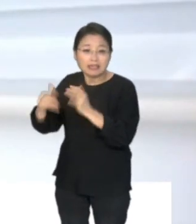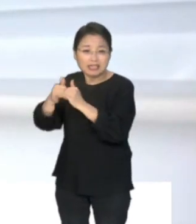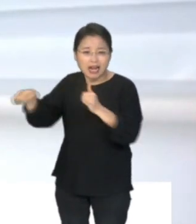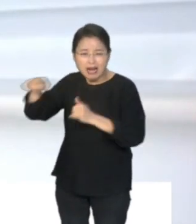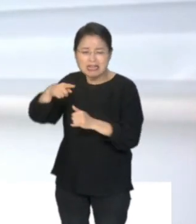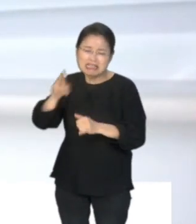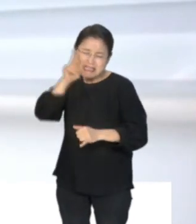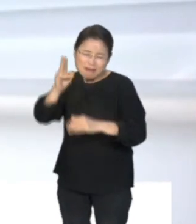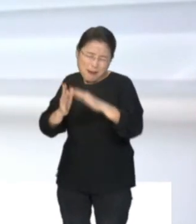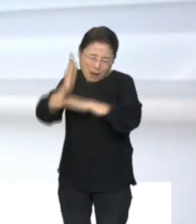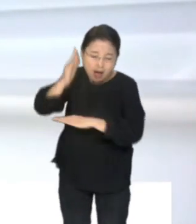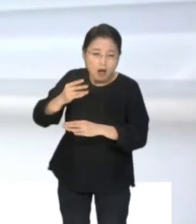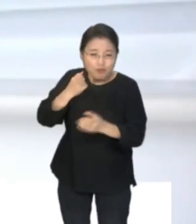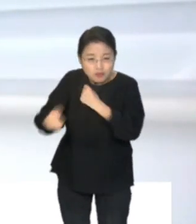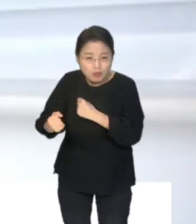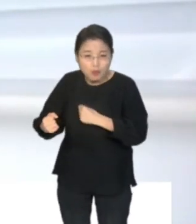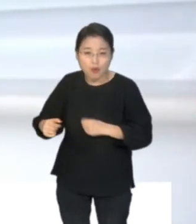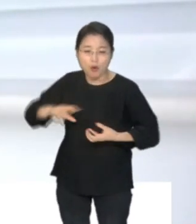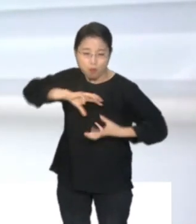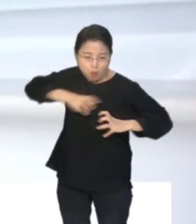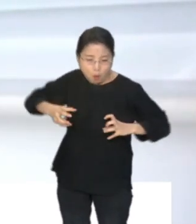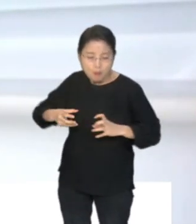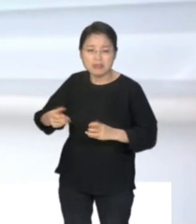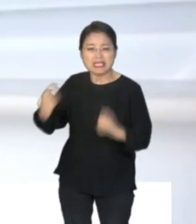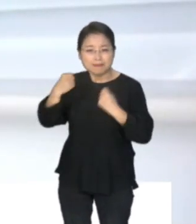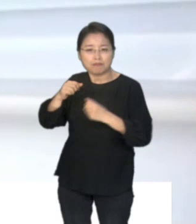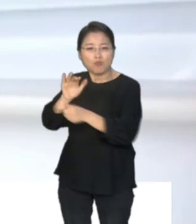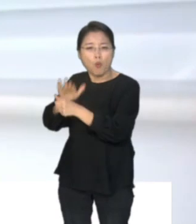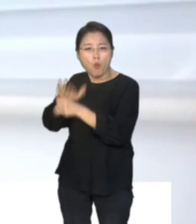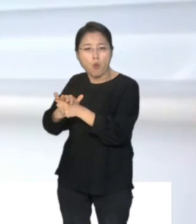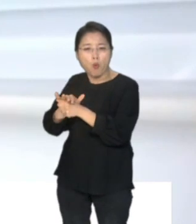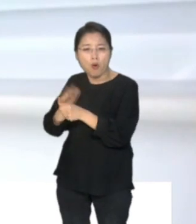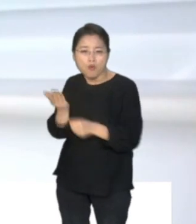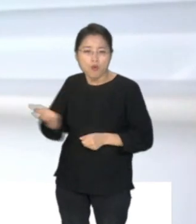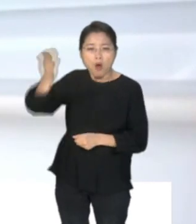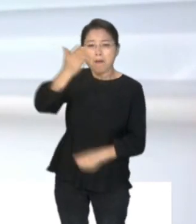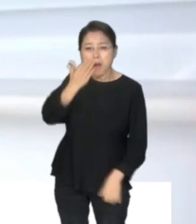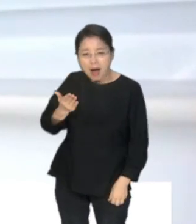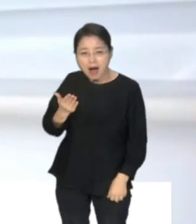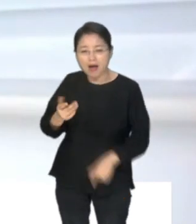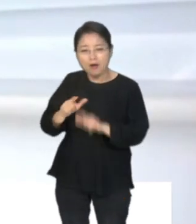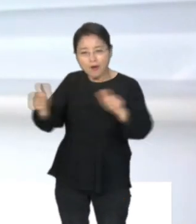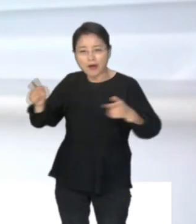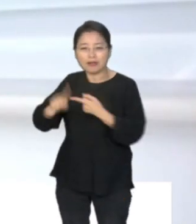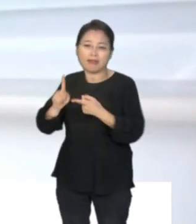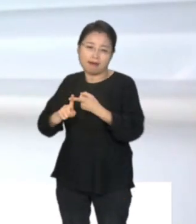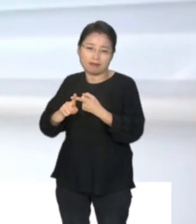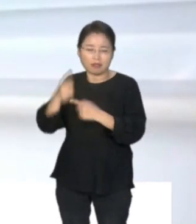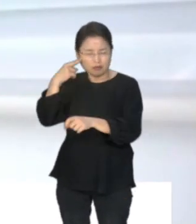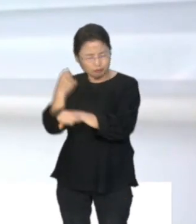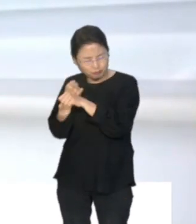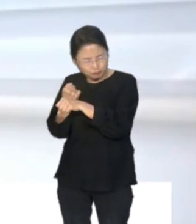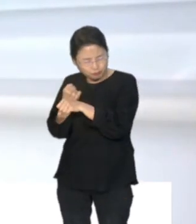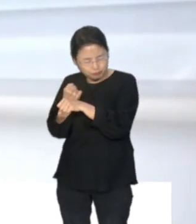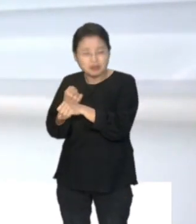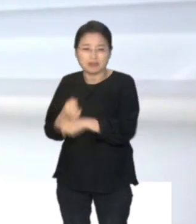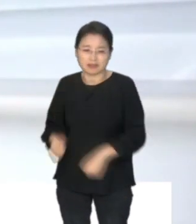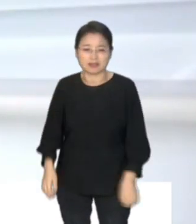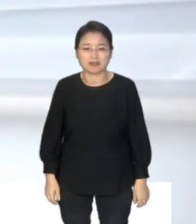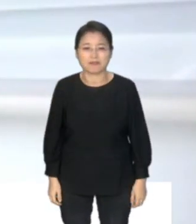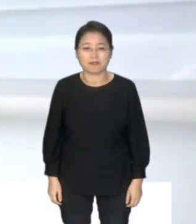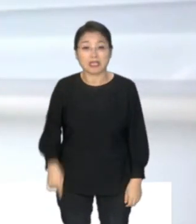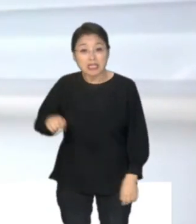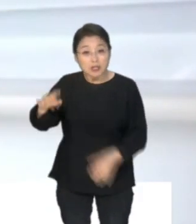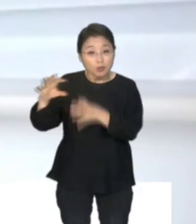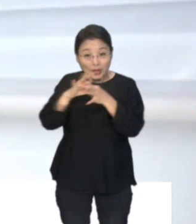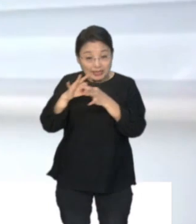극한의 환경에서도 신체적인 기능을 향상시킬 수 있을까에 대한 근본적인 질문에 대한 답을 과학적으로 연구를 한 것이고요.